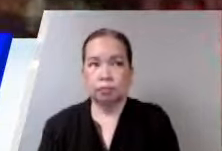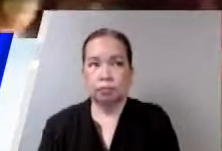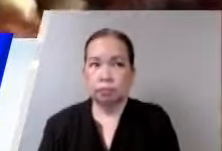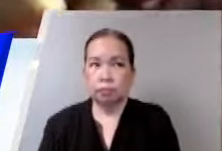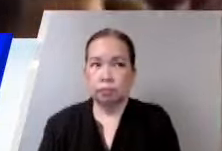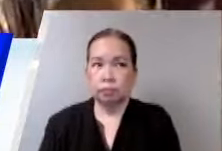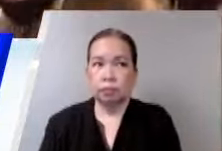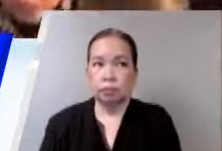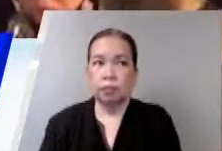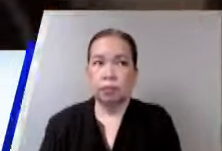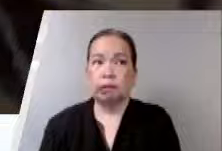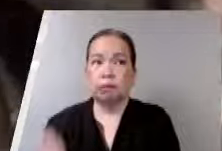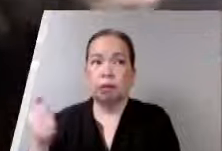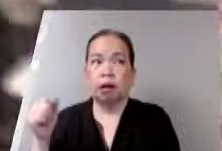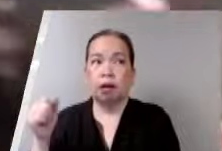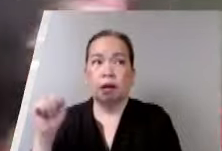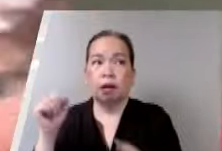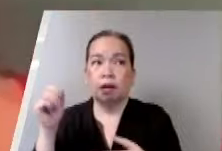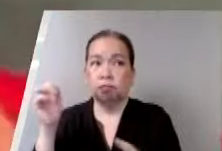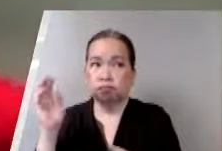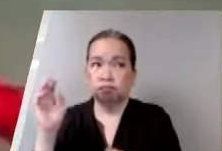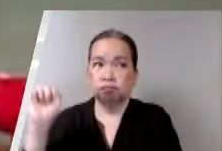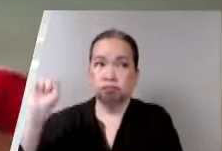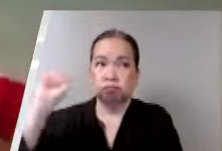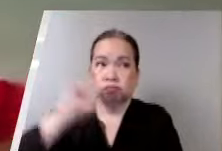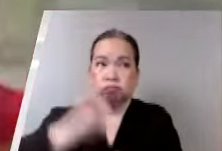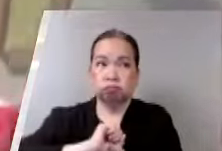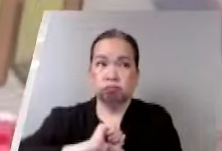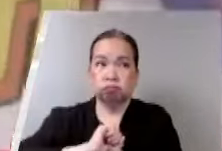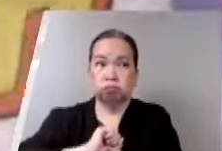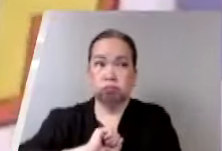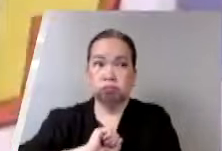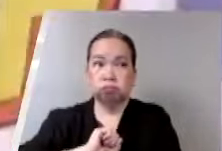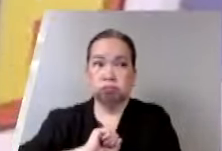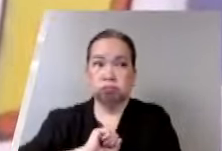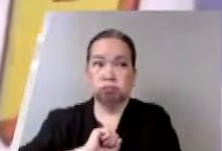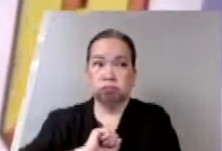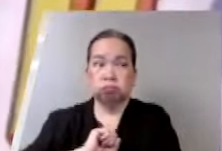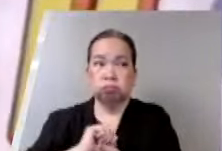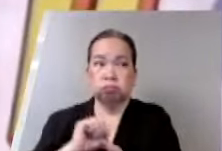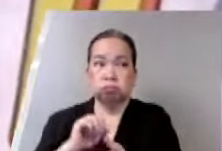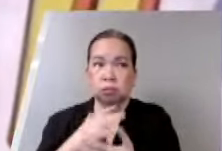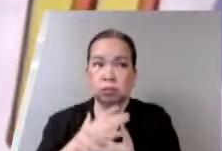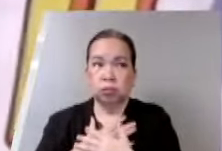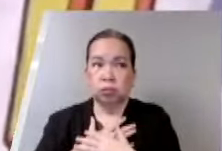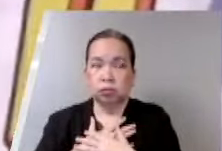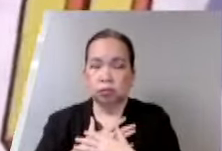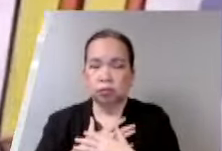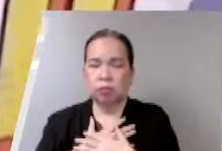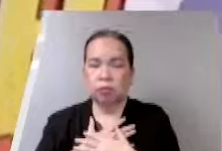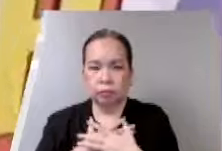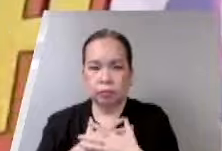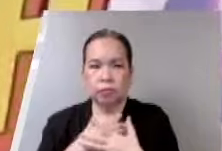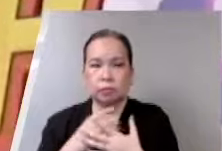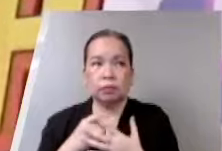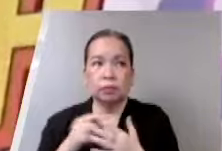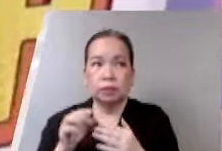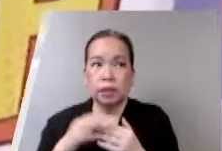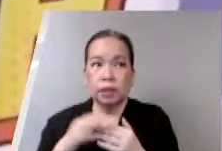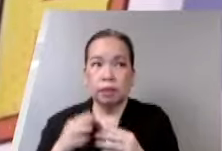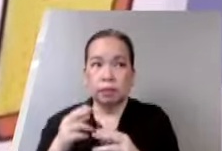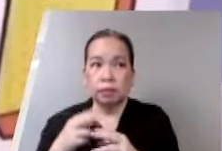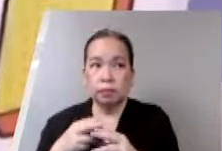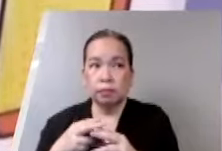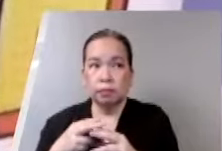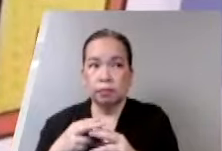natumba si Bubay at naputol na ang live stream. Pero matapos ang ilang minuto, bumalik si Bubay